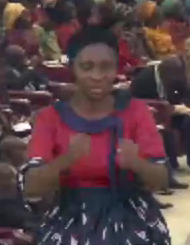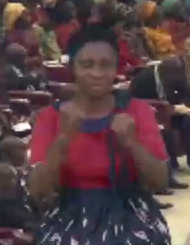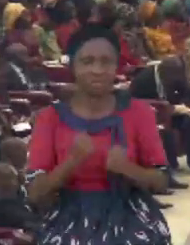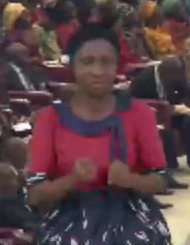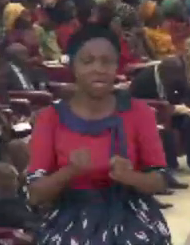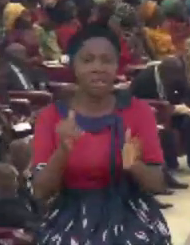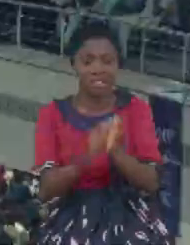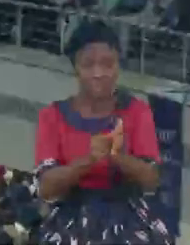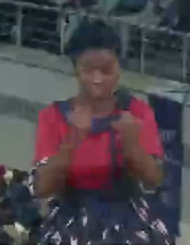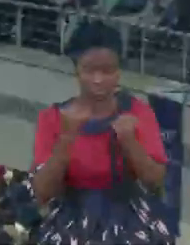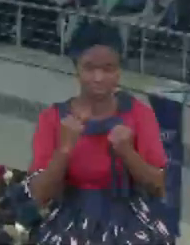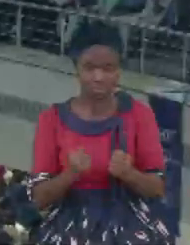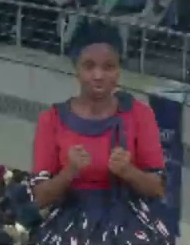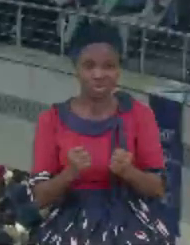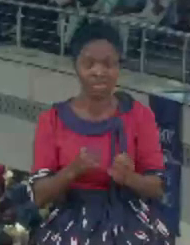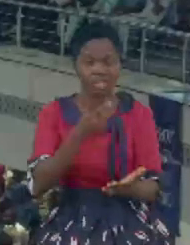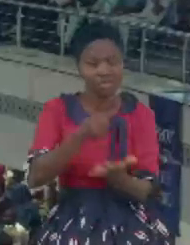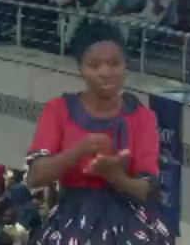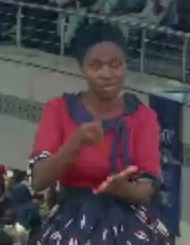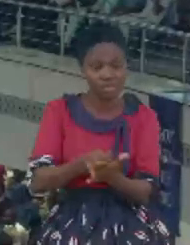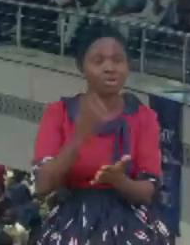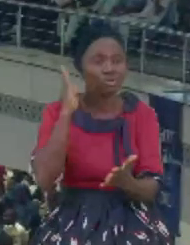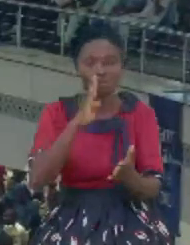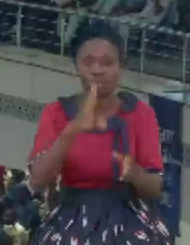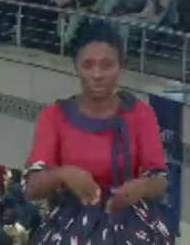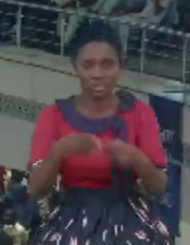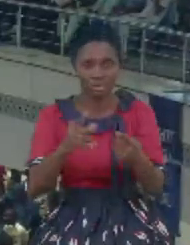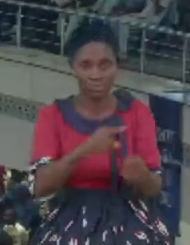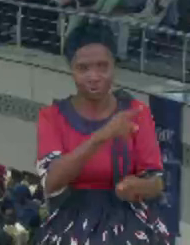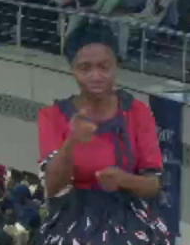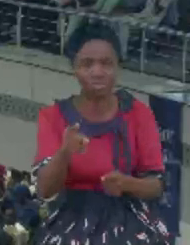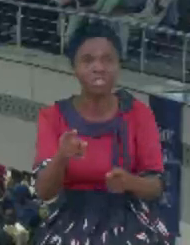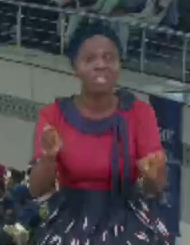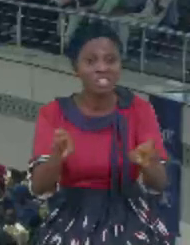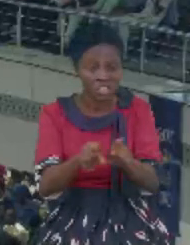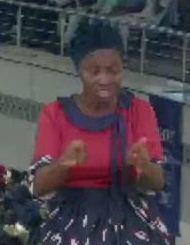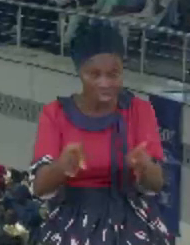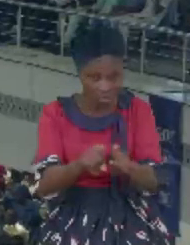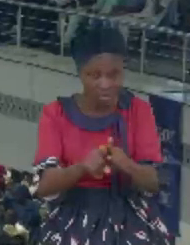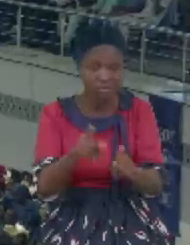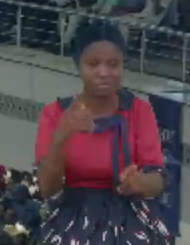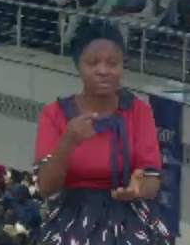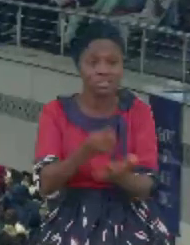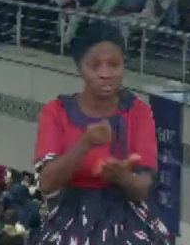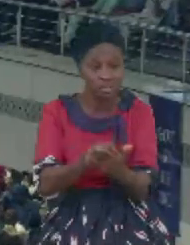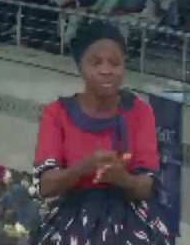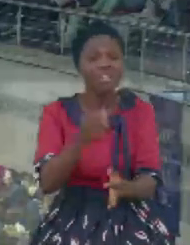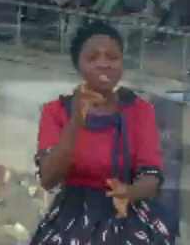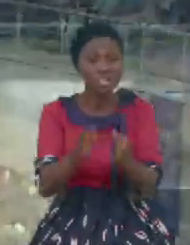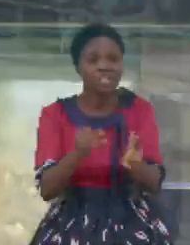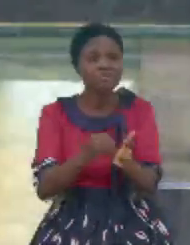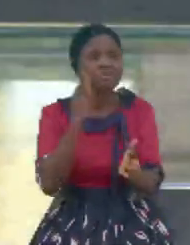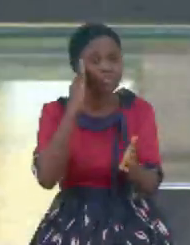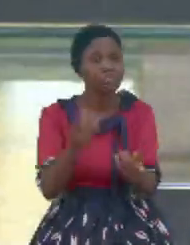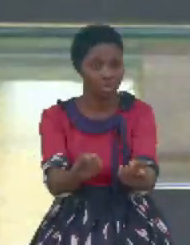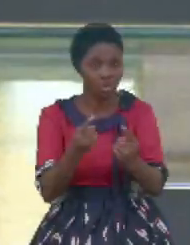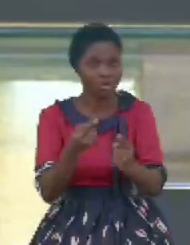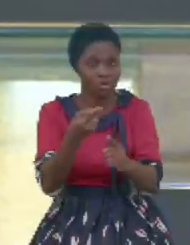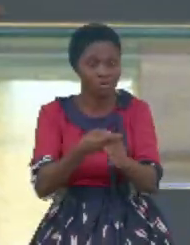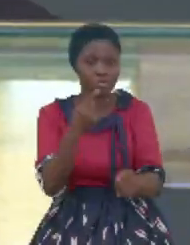que j'aurai les finances? Tu auras tout cela, tous les trésors. Mais s'il faut que cela vienne des gens du monde qui amassent